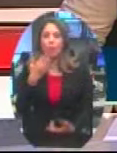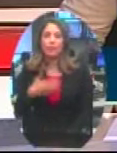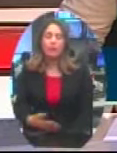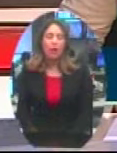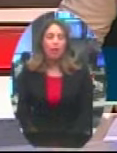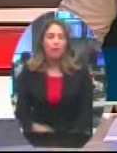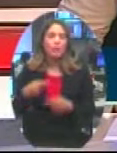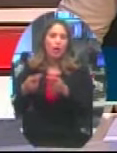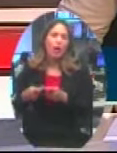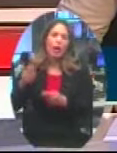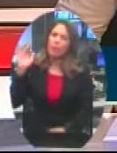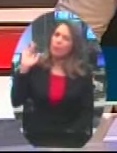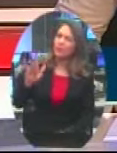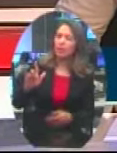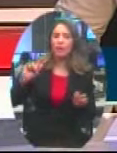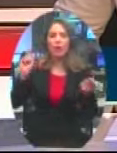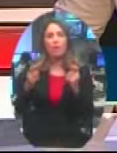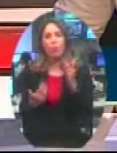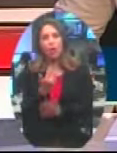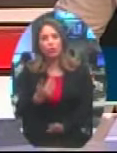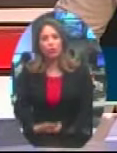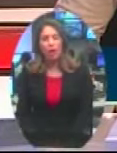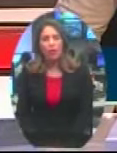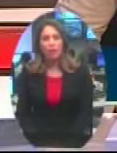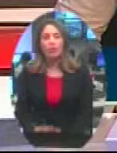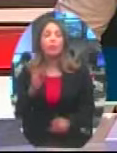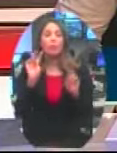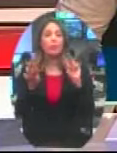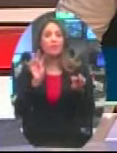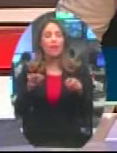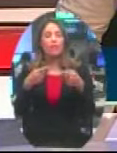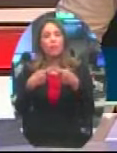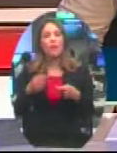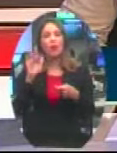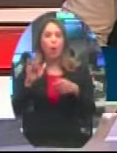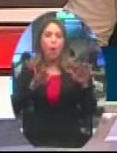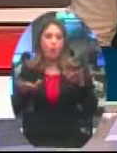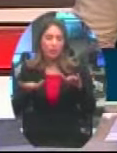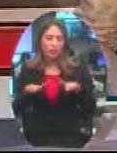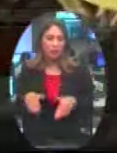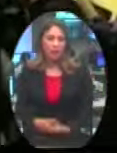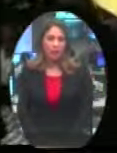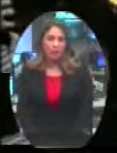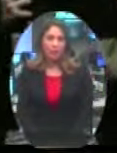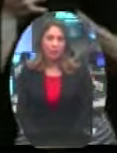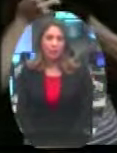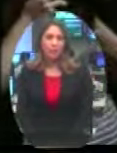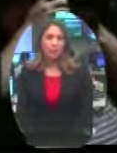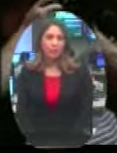מתנגדים בתוקף לרפורמה החדשה, ואליהם מצטרפים חברי האופוזיציה. הנה הכתבה של יניר קוזין.